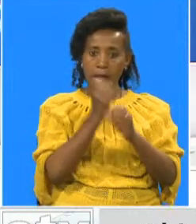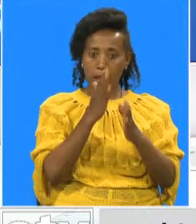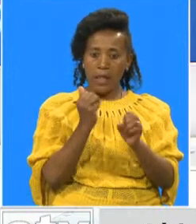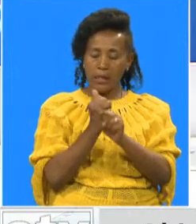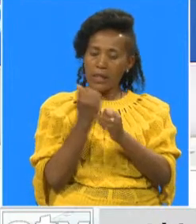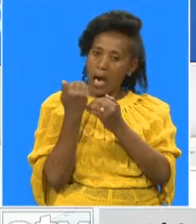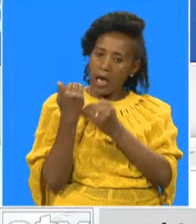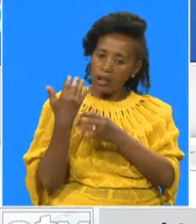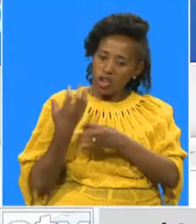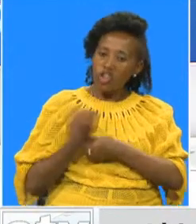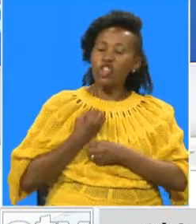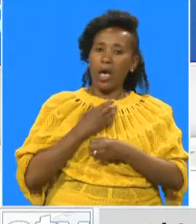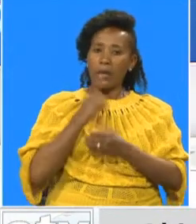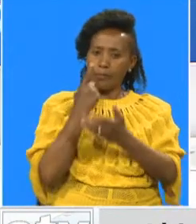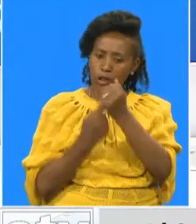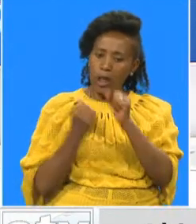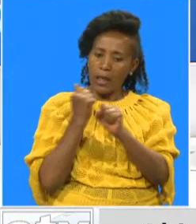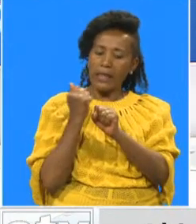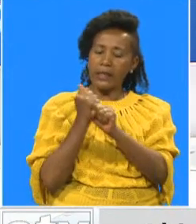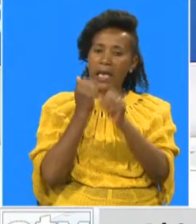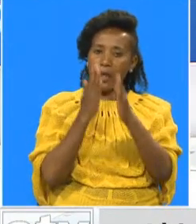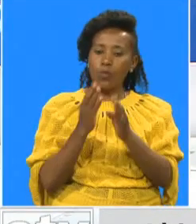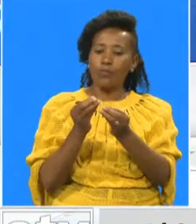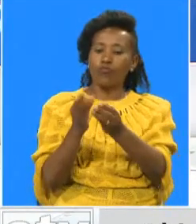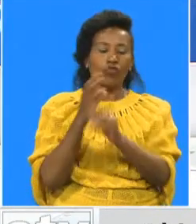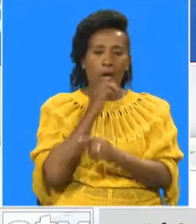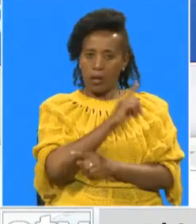የስራ ድርሻ ብቻ ነው ብለን ላሰሪው ምን ተው አይደለም